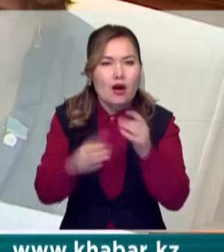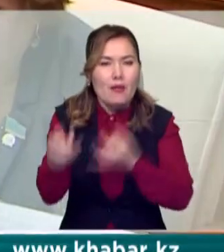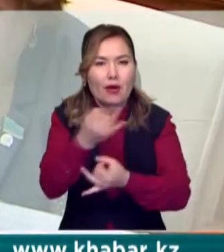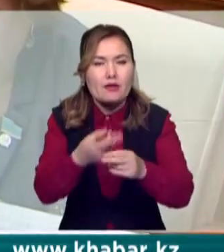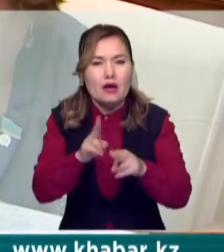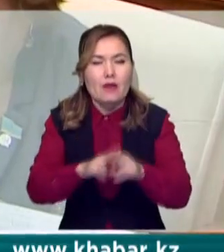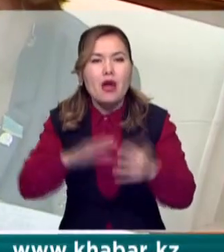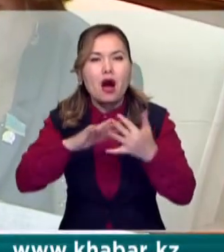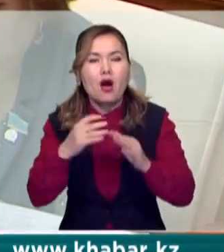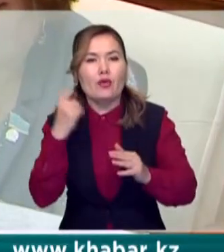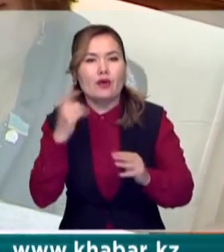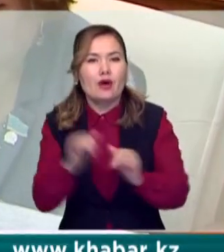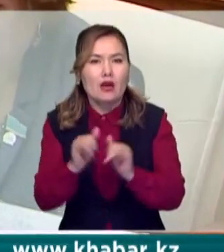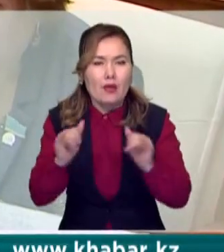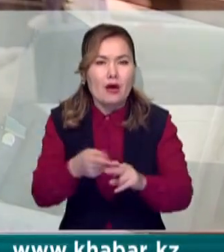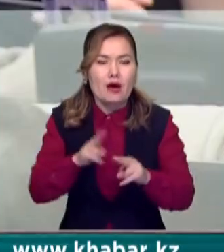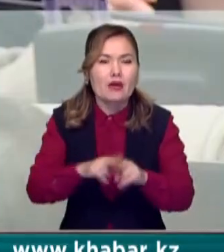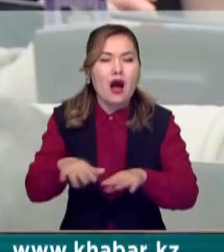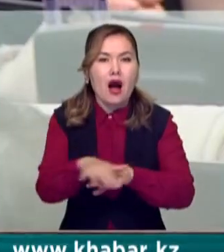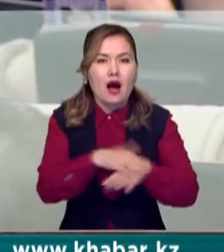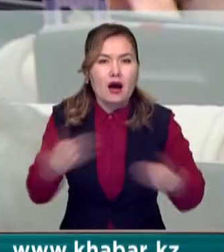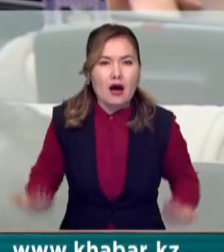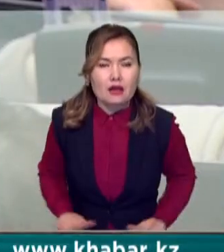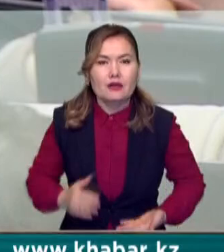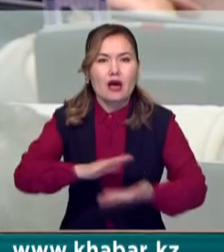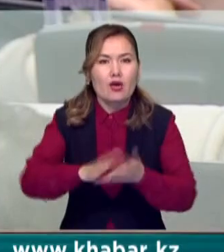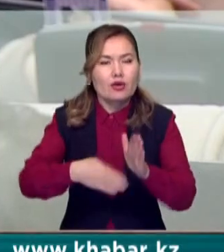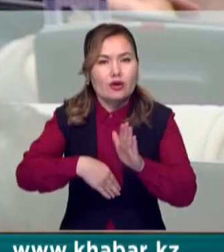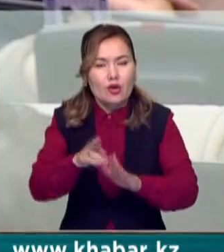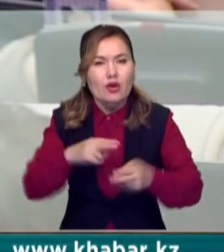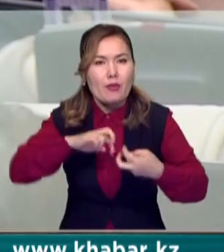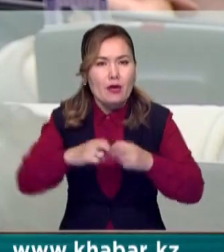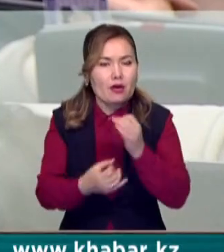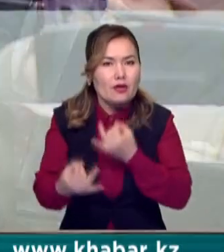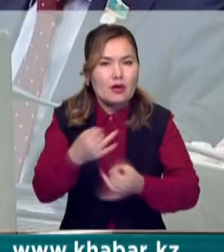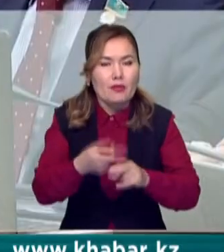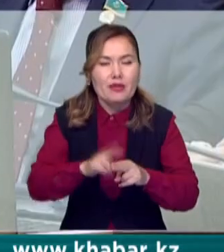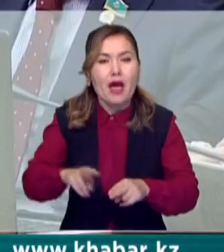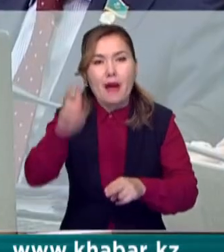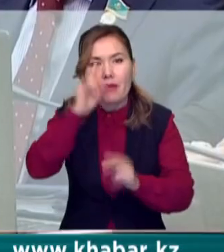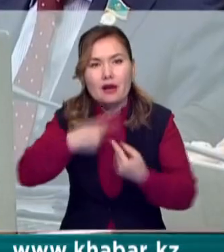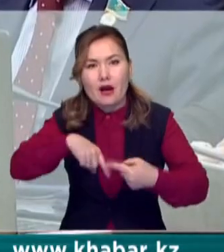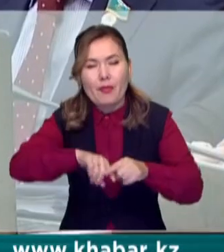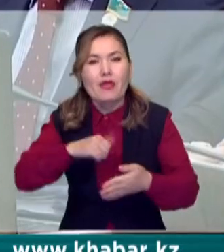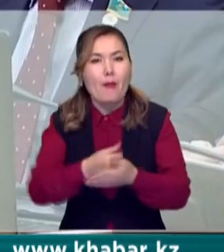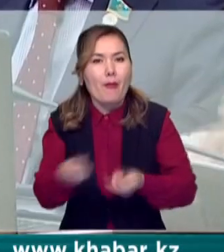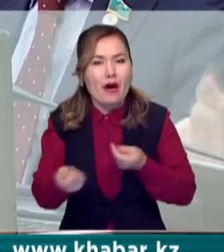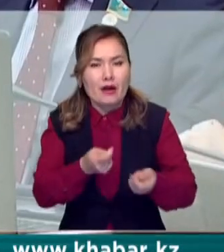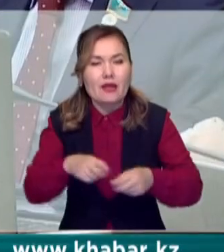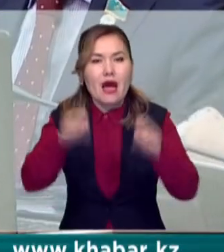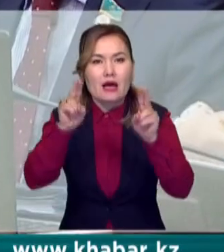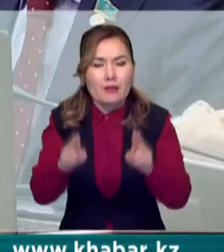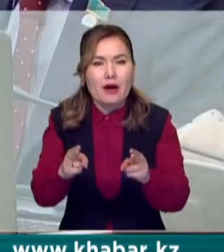мен халықтың әл-ауқатын арттыруға бағытталған. Депутаттық сауалдарға жауап беру үшін мемлекеттік органдардың басшы